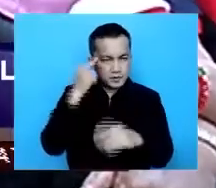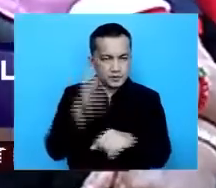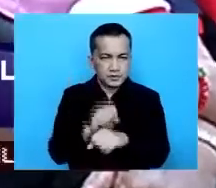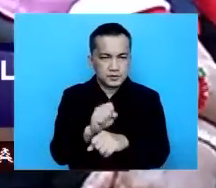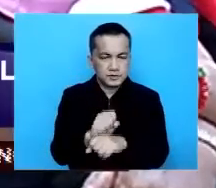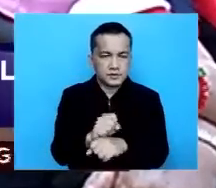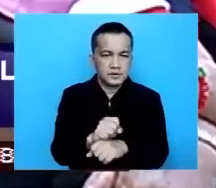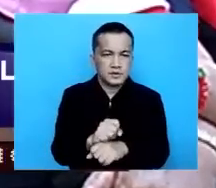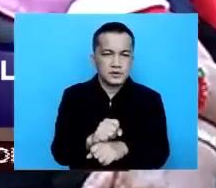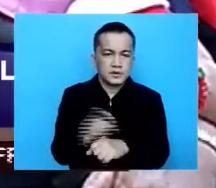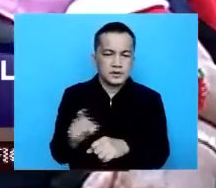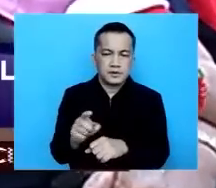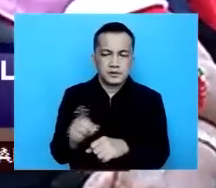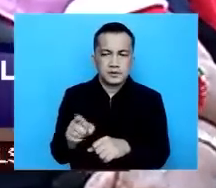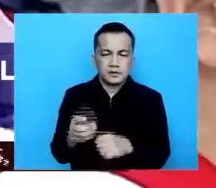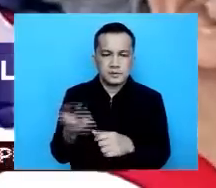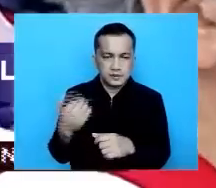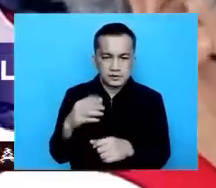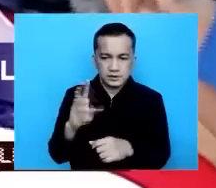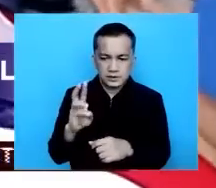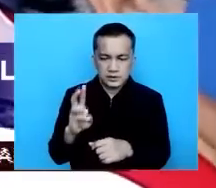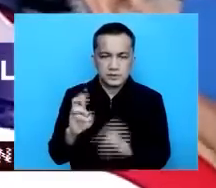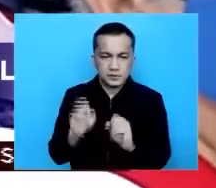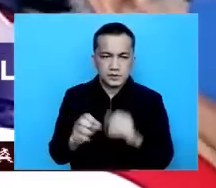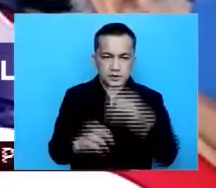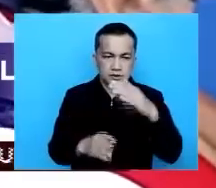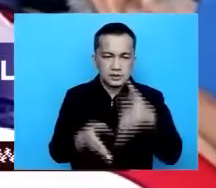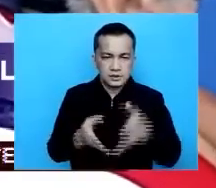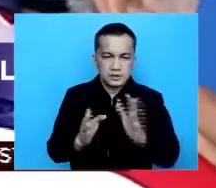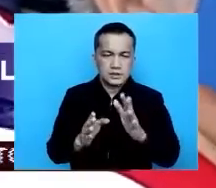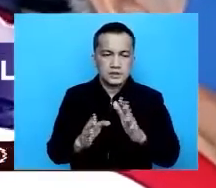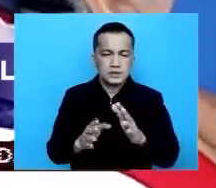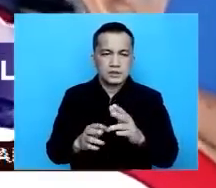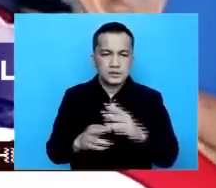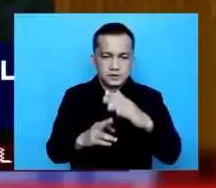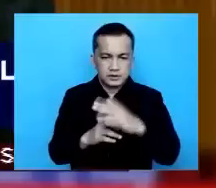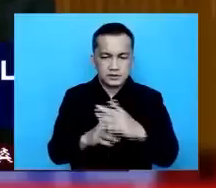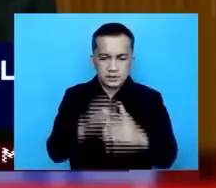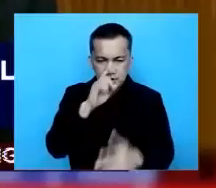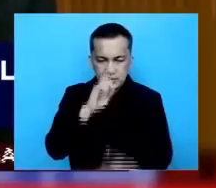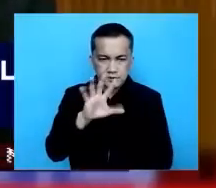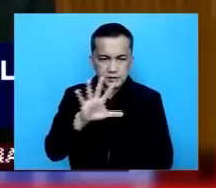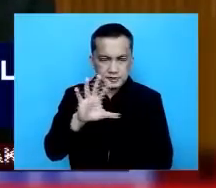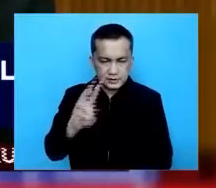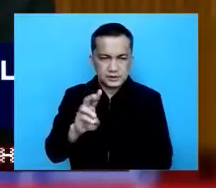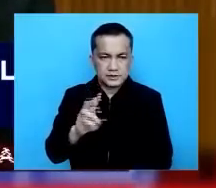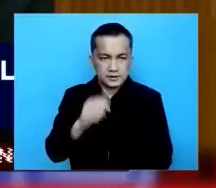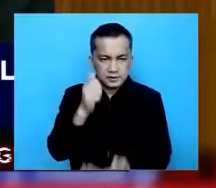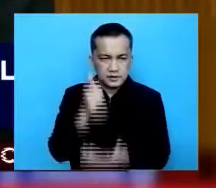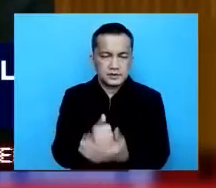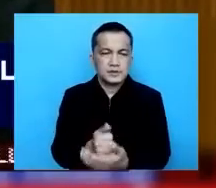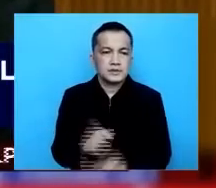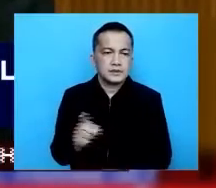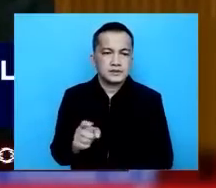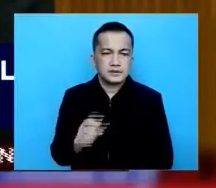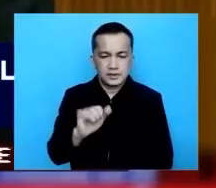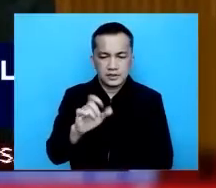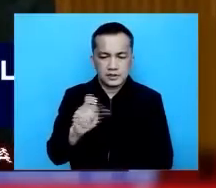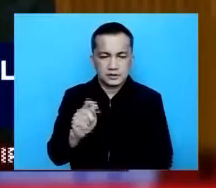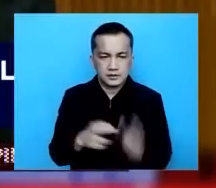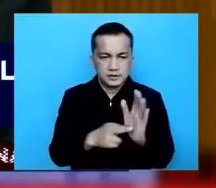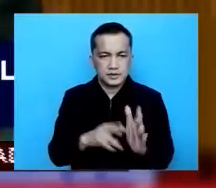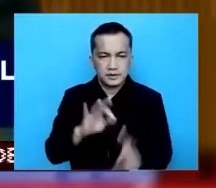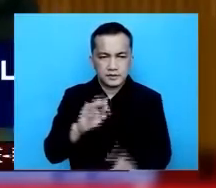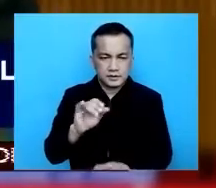60 years old, papayagan na silang magretiro sa edad na 56 kung maisa sa batas. Ayon kay ACT Teachers Party's Representative Franz